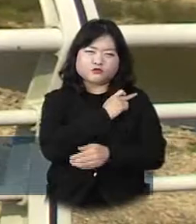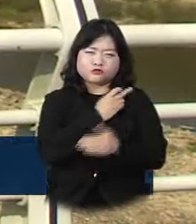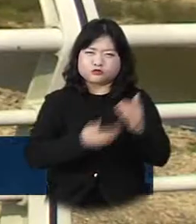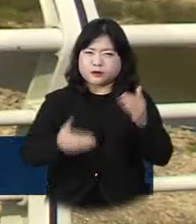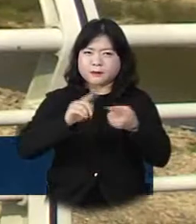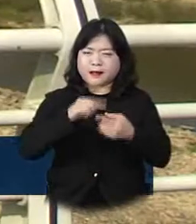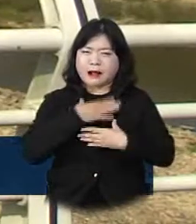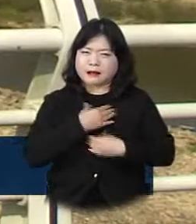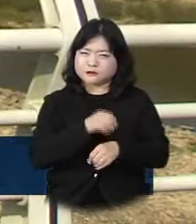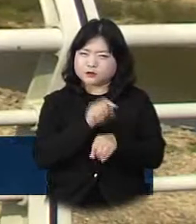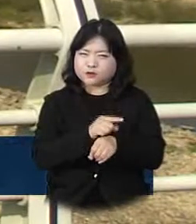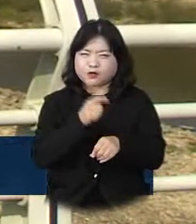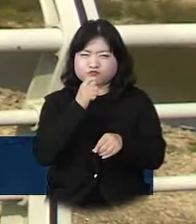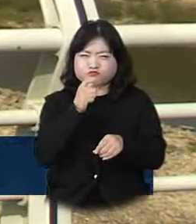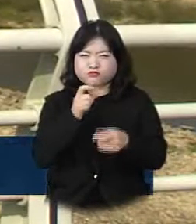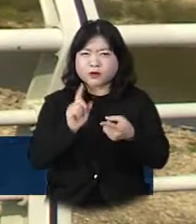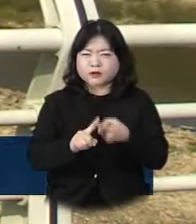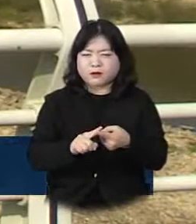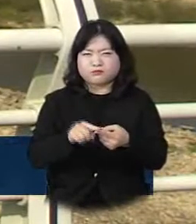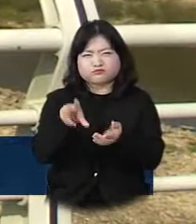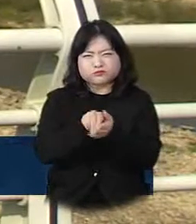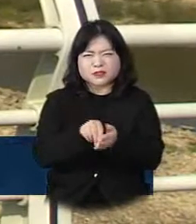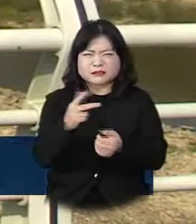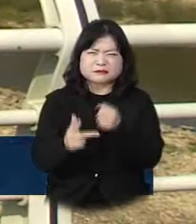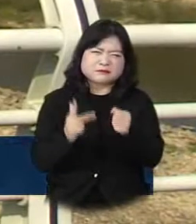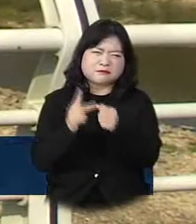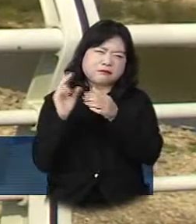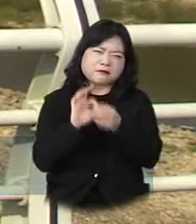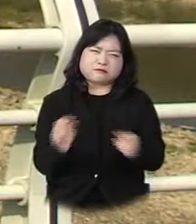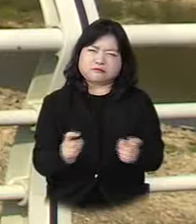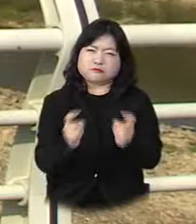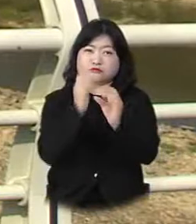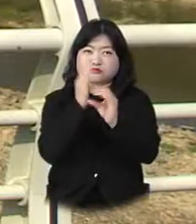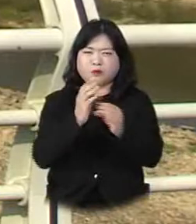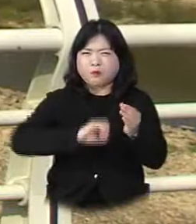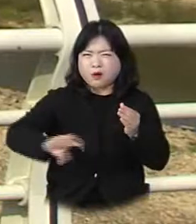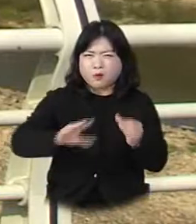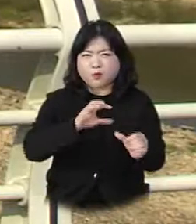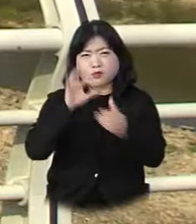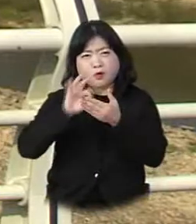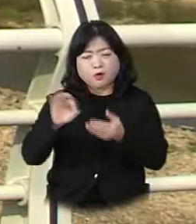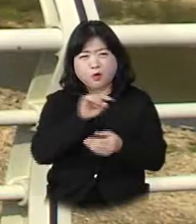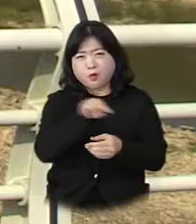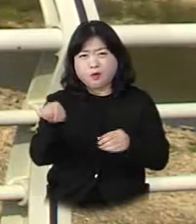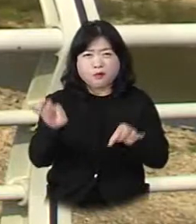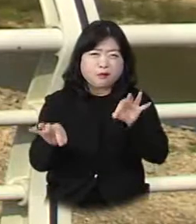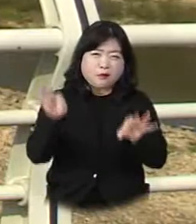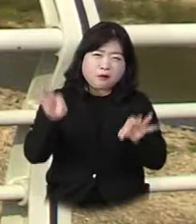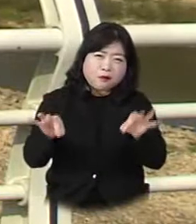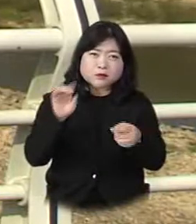대한 안정성과 수질 논란이 7년째 이어지고 있습니다. 철거냐 활용이냐 이렇다 할